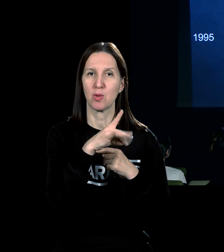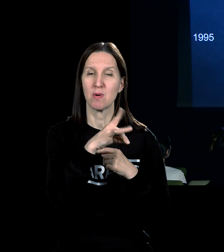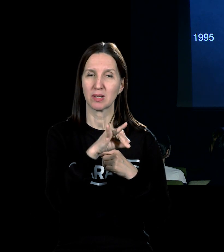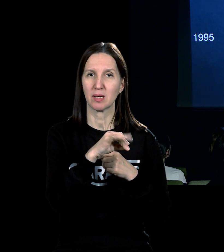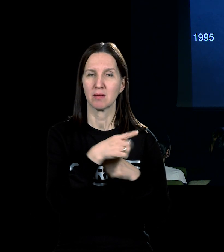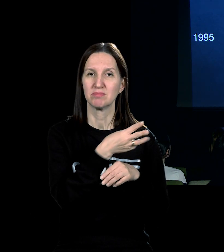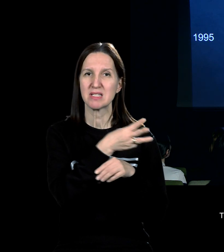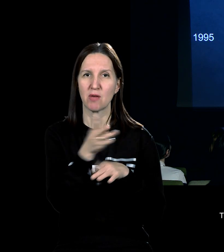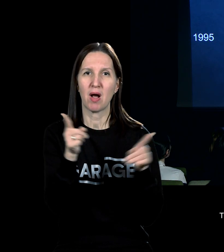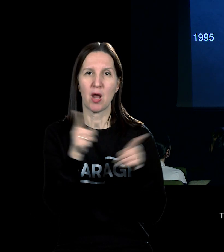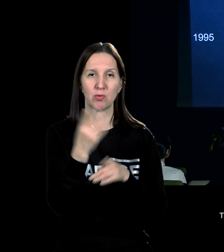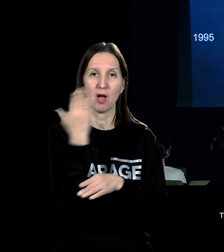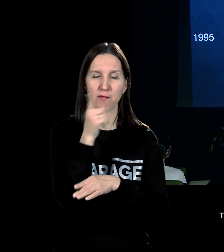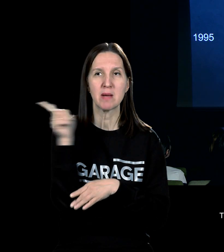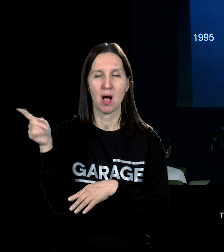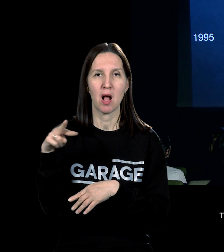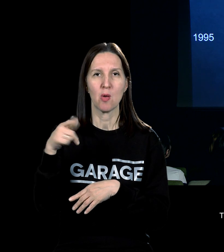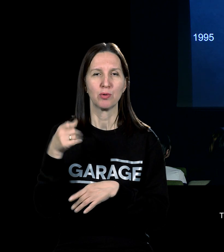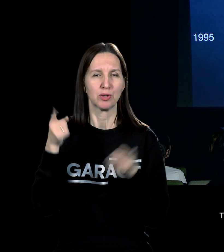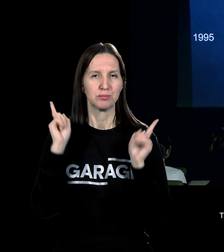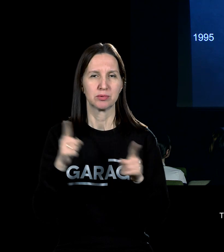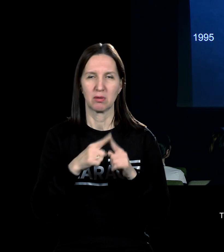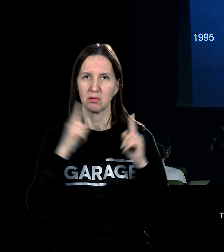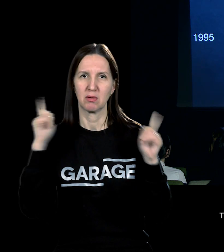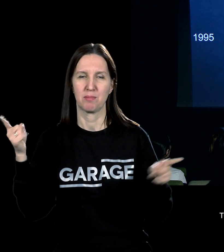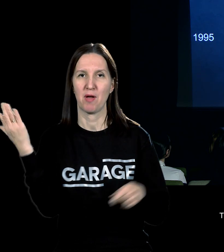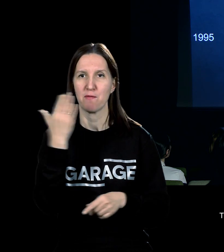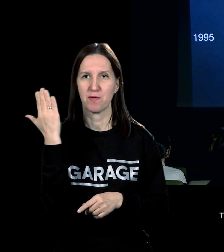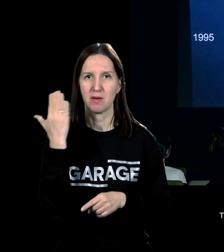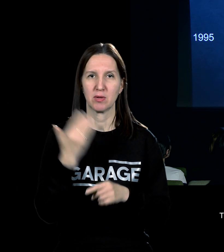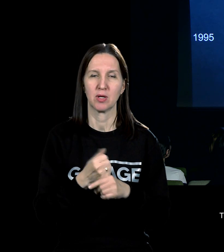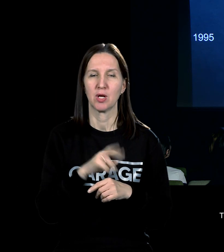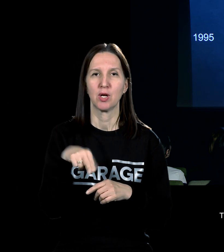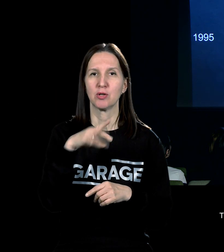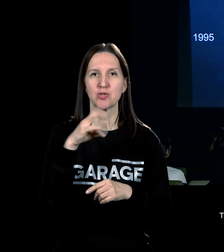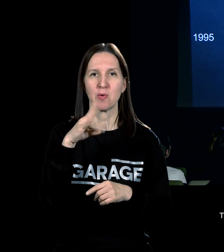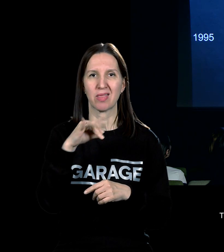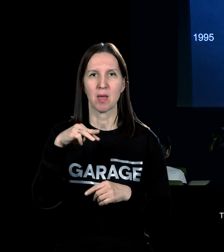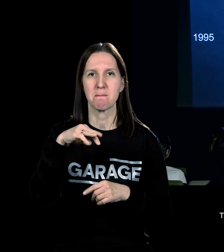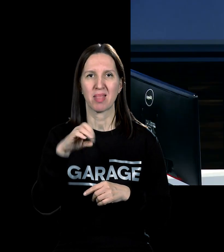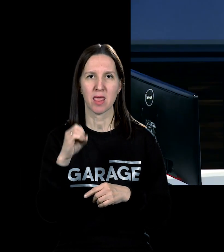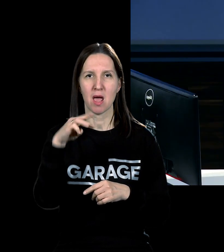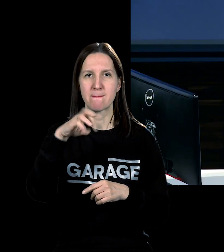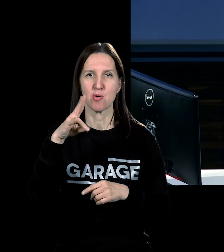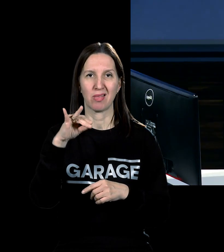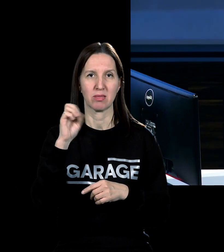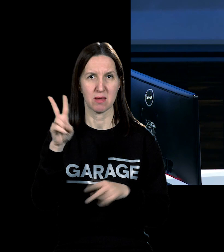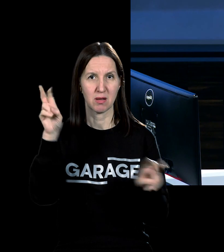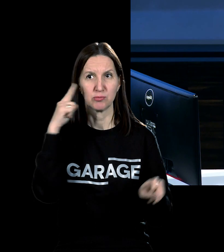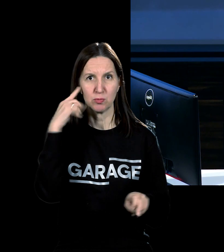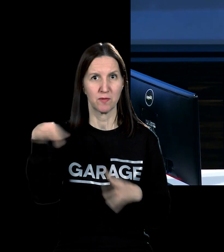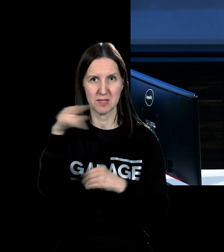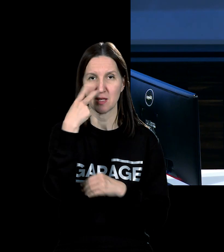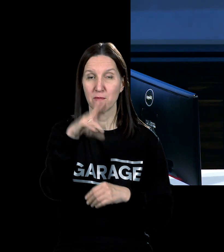крошечный короткометражный фильм, снял свой большой настоящий блокбастер. Он снял фильм «Джонни Мнемоник», я надеюсь, что все вы его видели. Фильм,